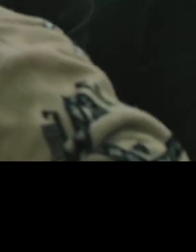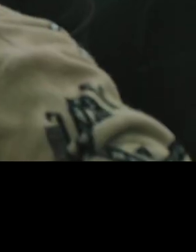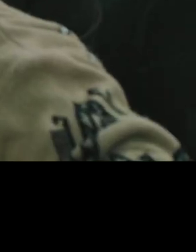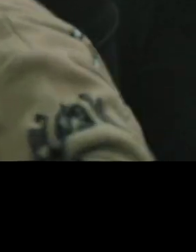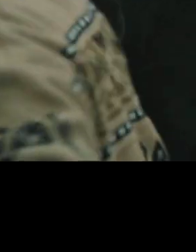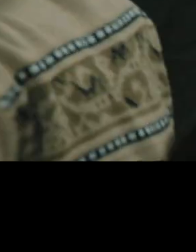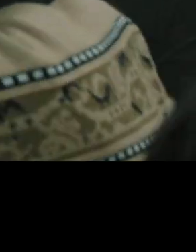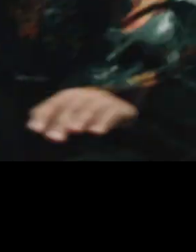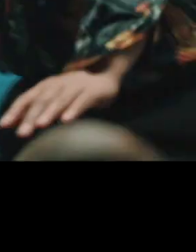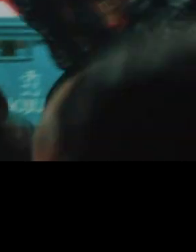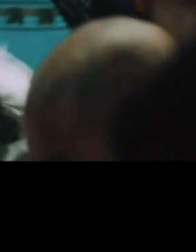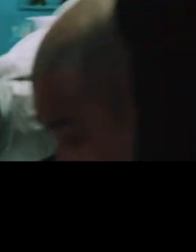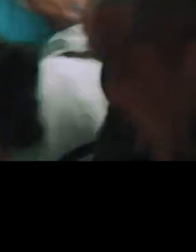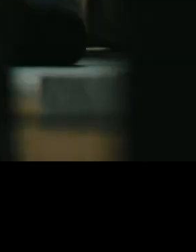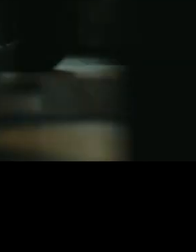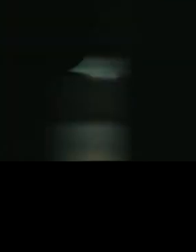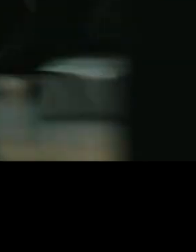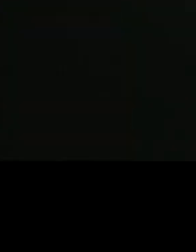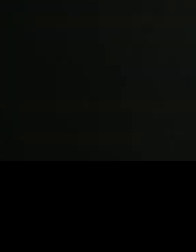부리는데